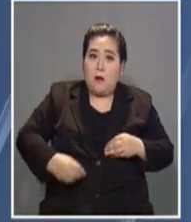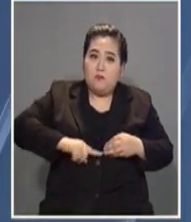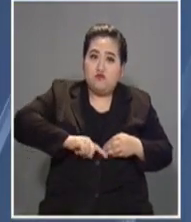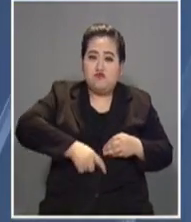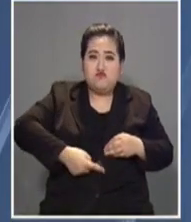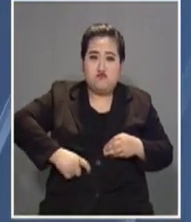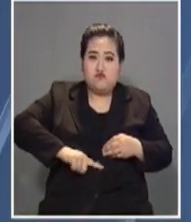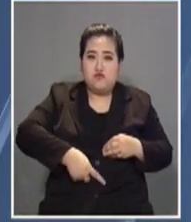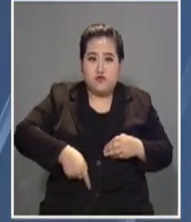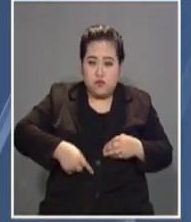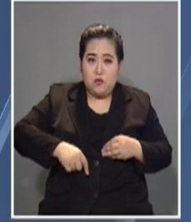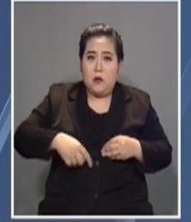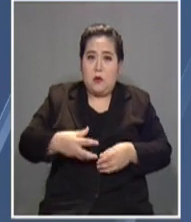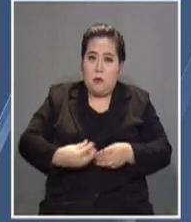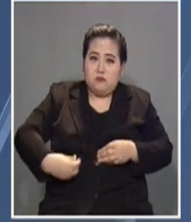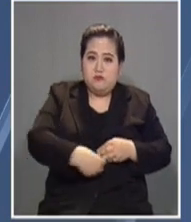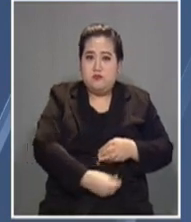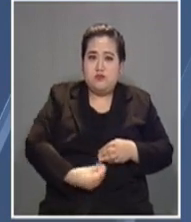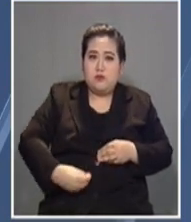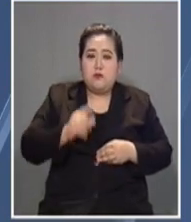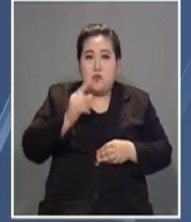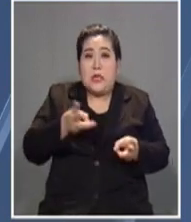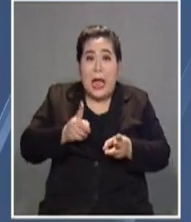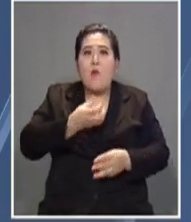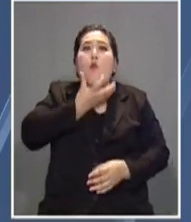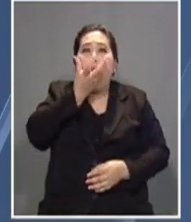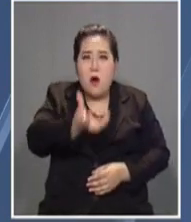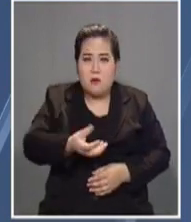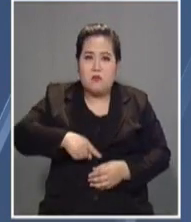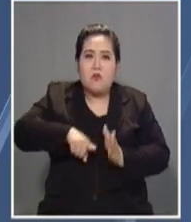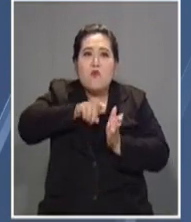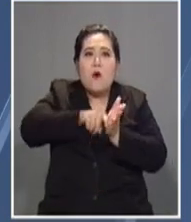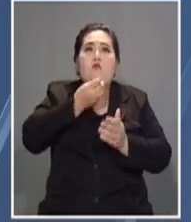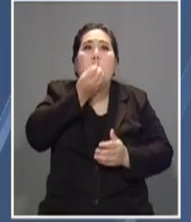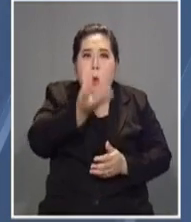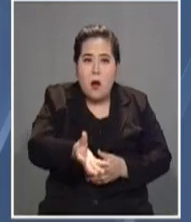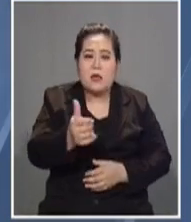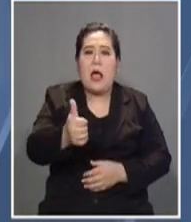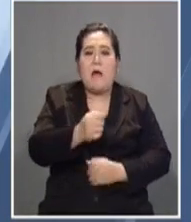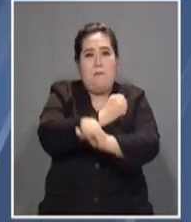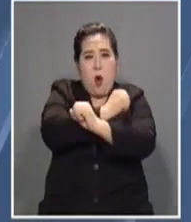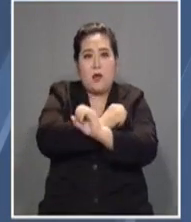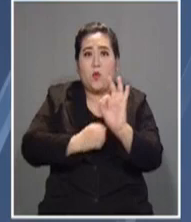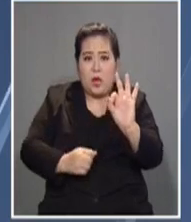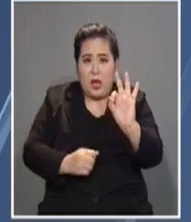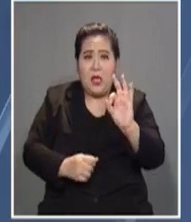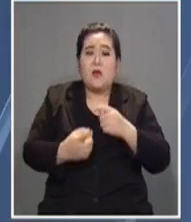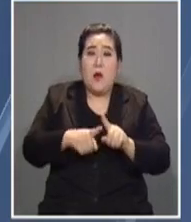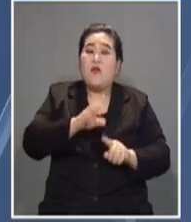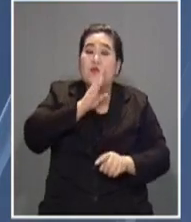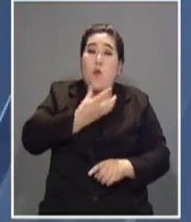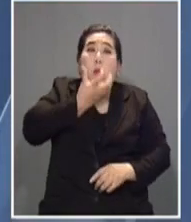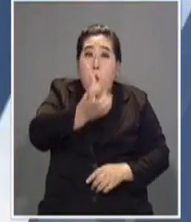ออกจากกระเพาะอาหารโดยการอาเจียนนะครับก็จะไม่เกิดโรคแต่ถ้าพยาธิไม่ถูกขับ